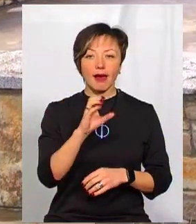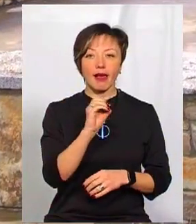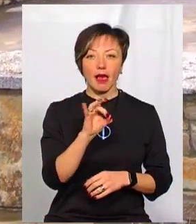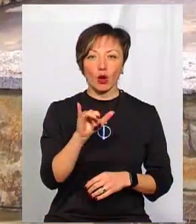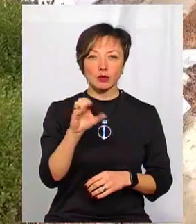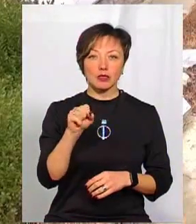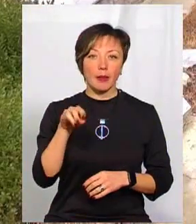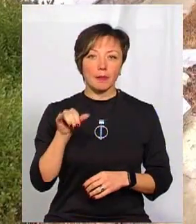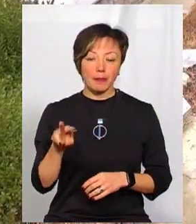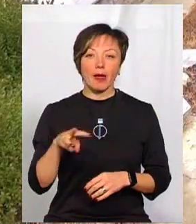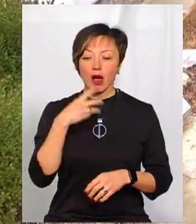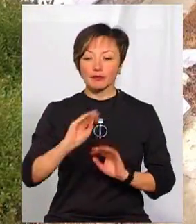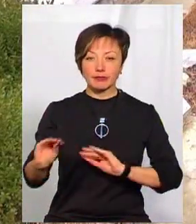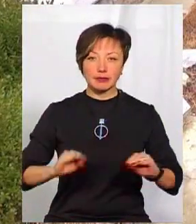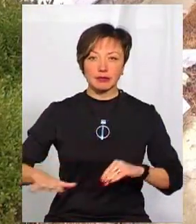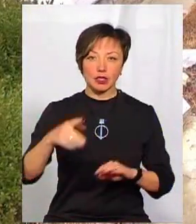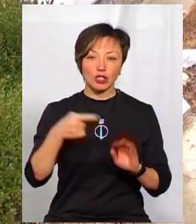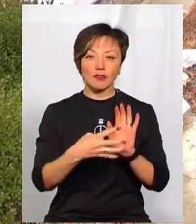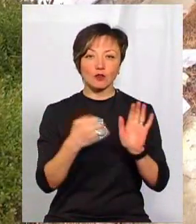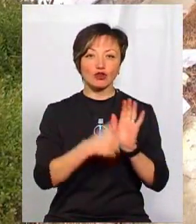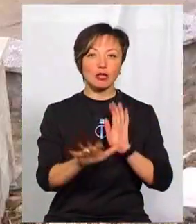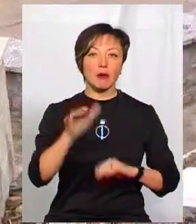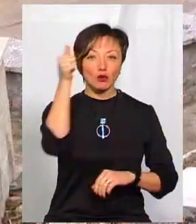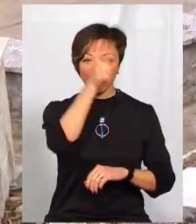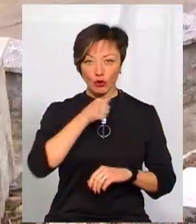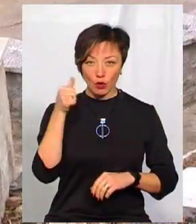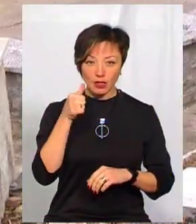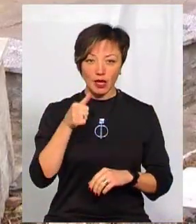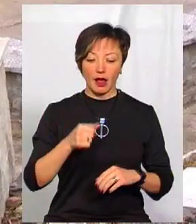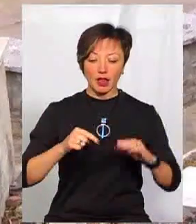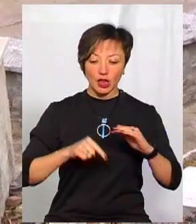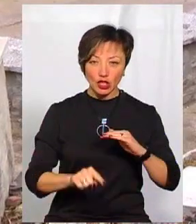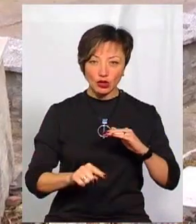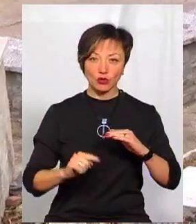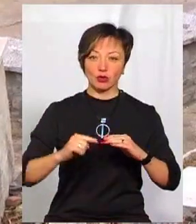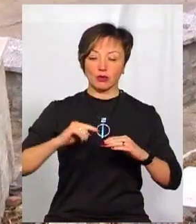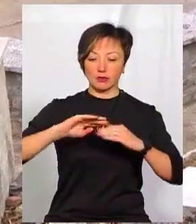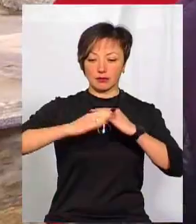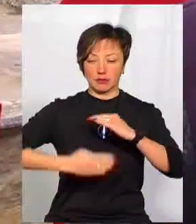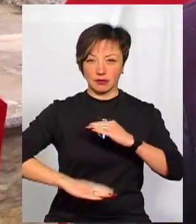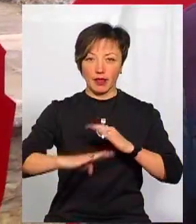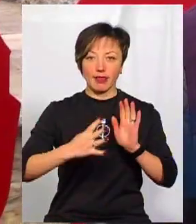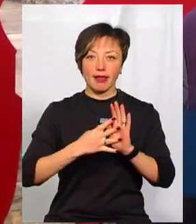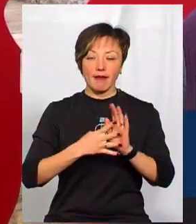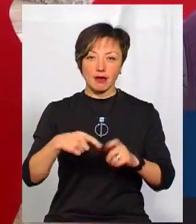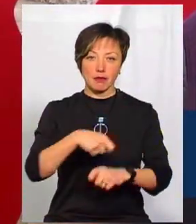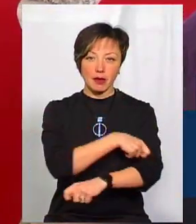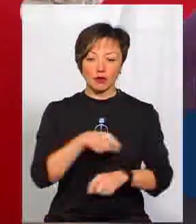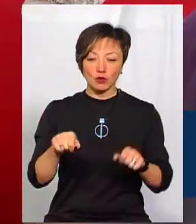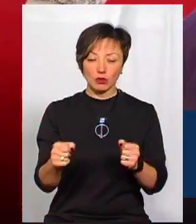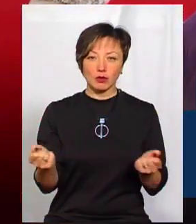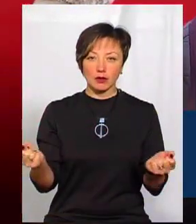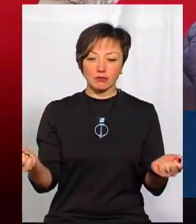розповідає, облаштували цю територію в 1965 році від найнижчої точки, де був яр, до найвищої – 9 метрів. Тут насипано